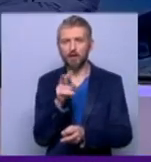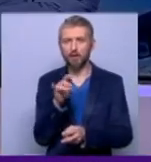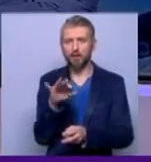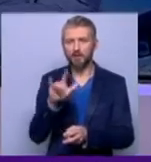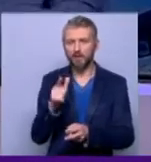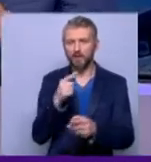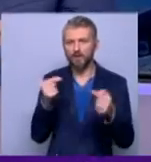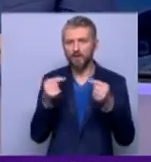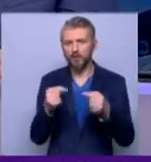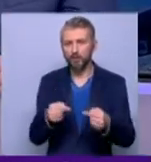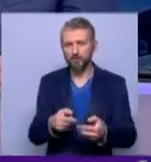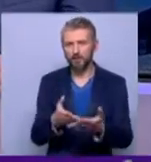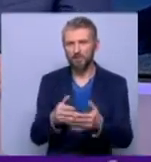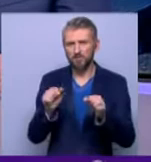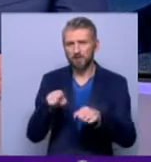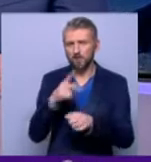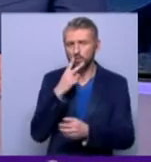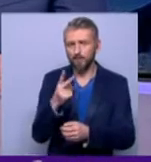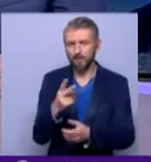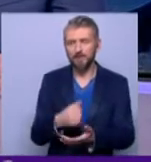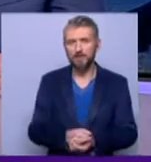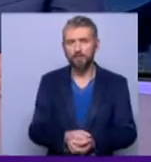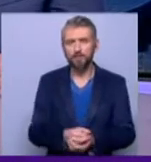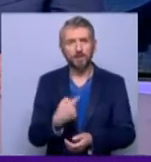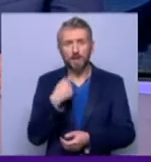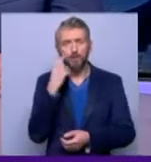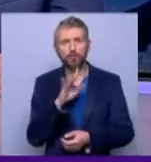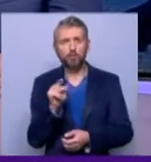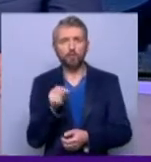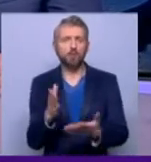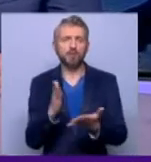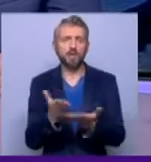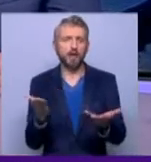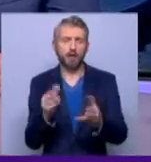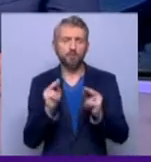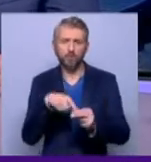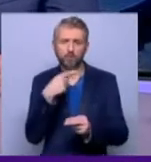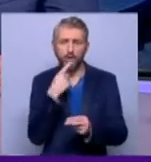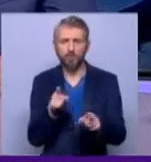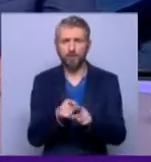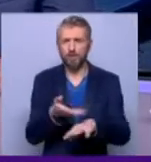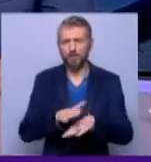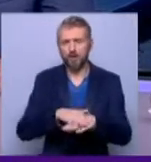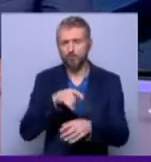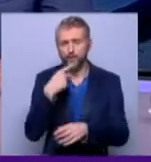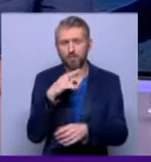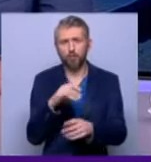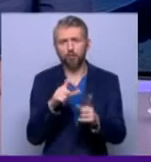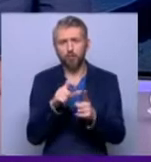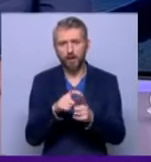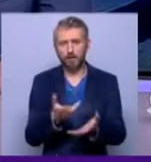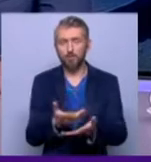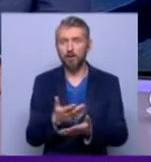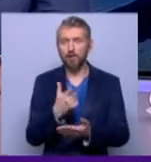обліку Укртрансгазу, її можна подивитися. Тому я не думаю, що мені якась, ну, чесно кажучи, так важко судити по словах. Так, червоний газ,